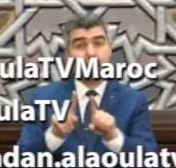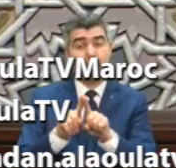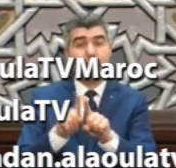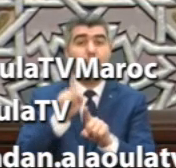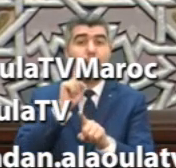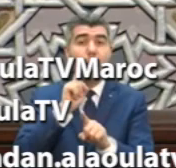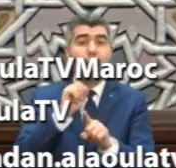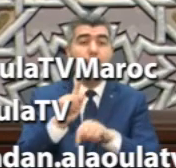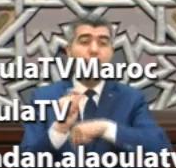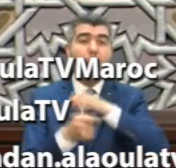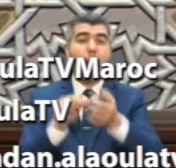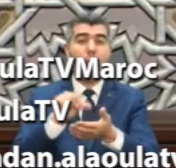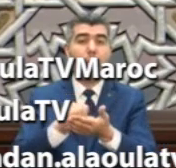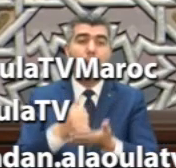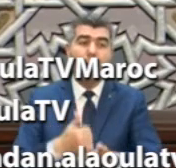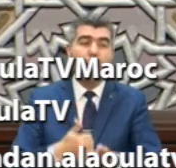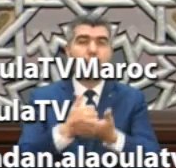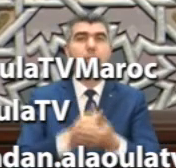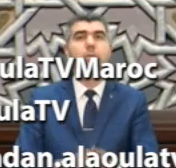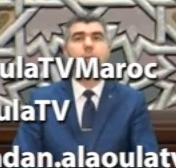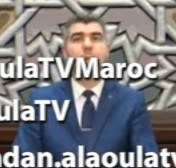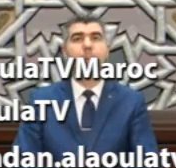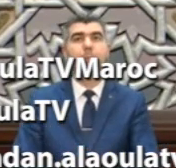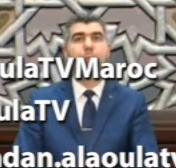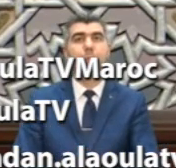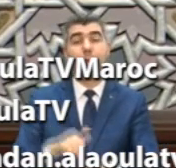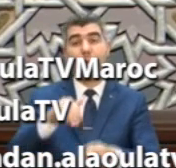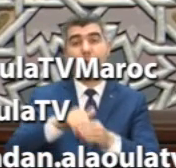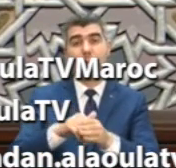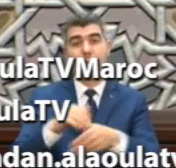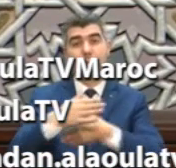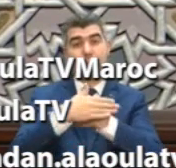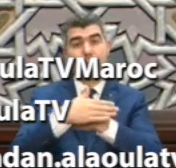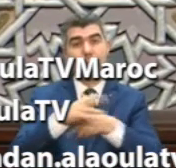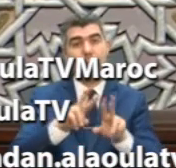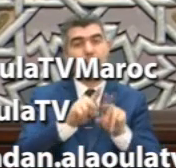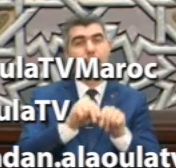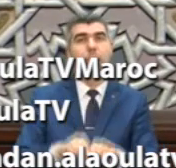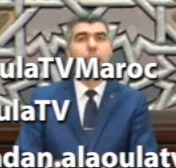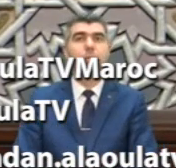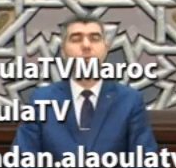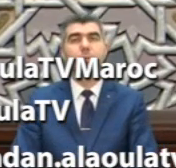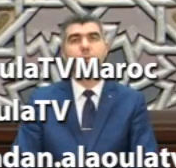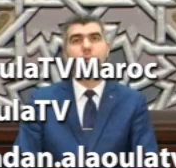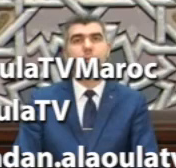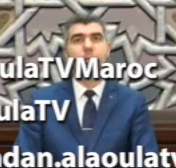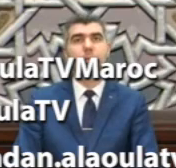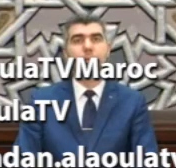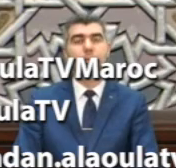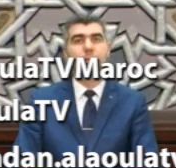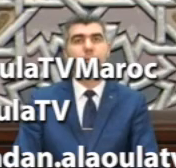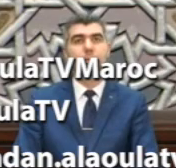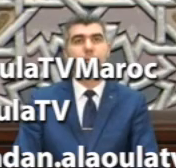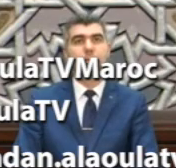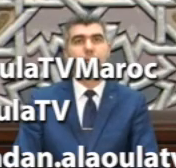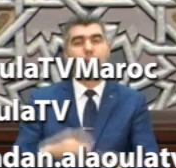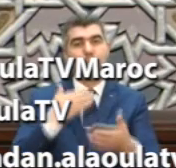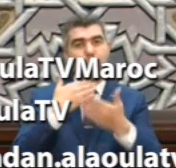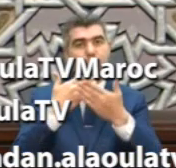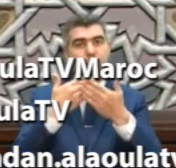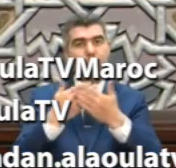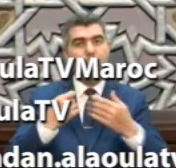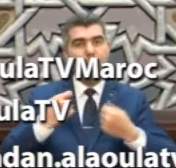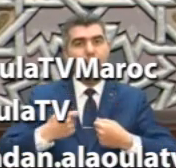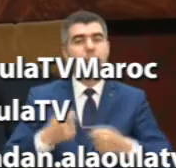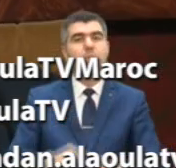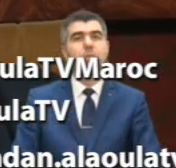القروية للسيدات والسادة النواب عن فريق التجمع الدستوري. تفضل السيد النائب. شكرا السيدة